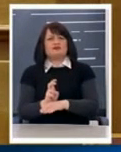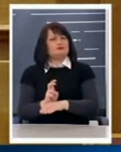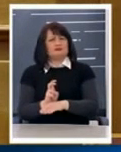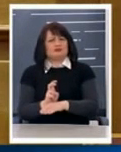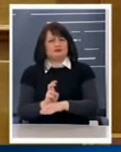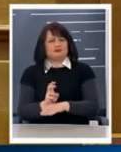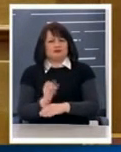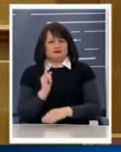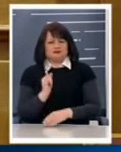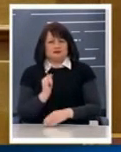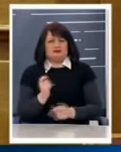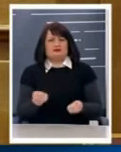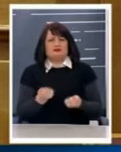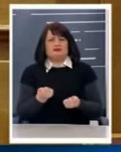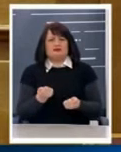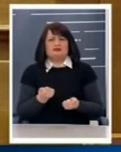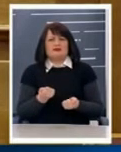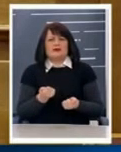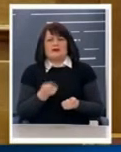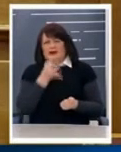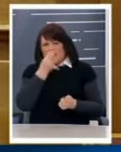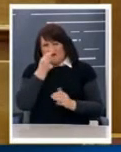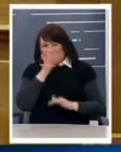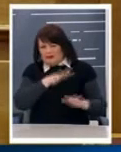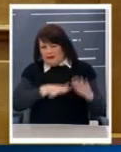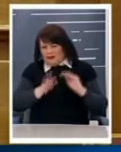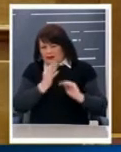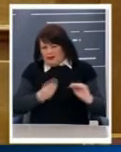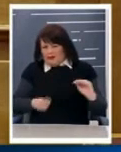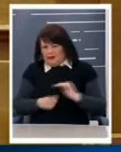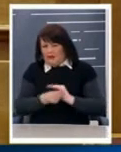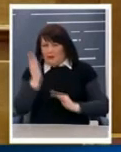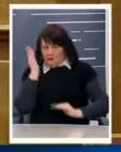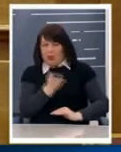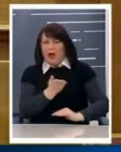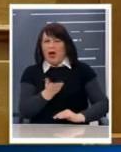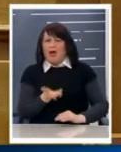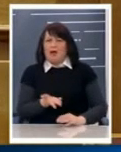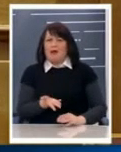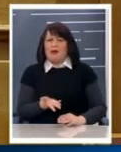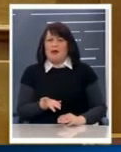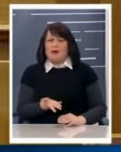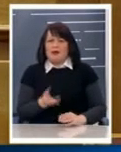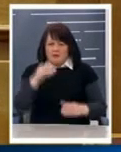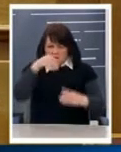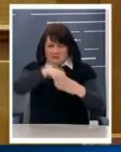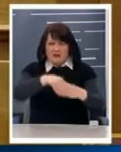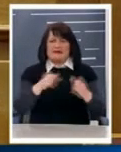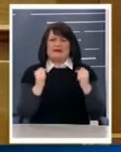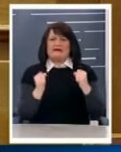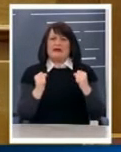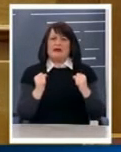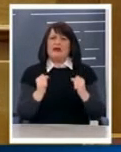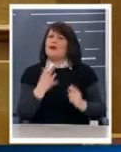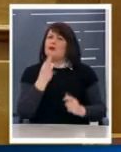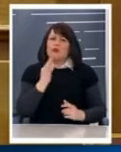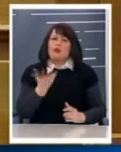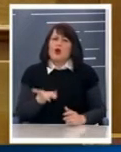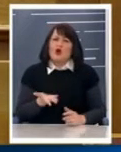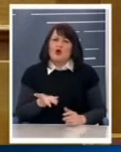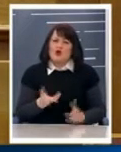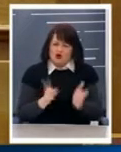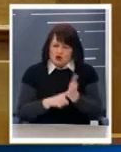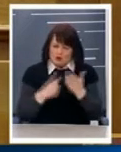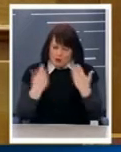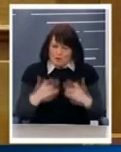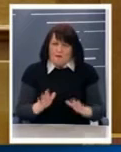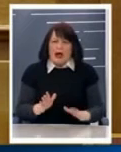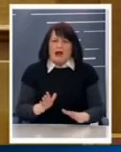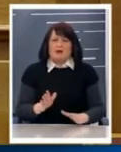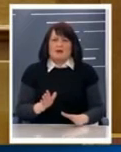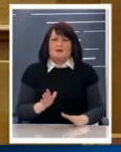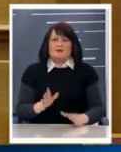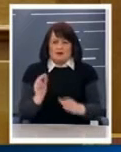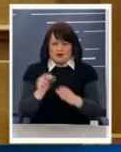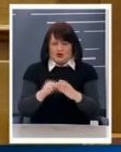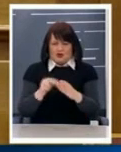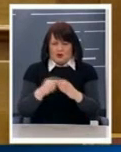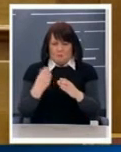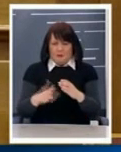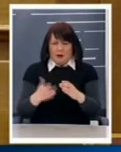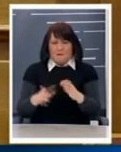ενεργοποιηθεί ώστε να παταχθεί η διαφθορά και η διαπλοκή εντός του χώρου της υγείας? Έχει ψηφίσει αίθουσα